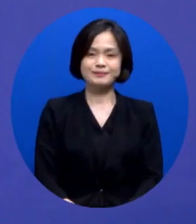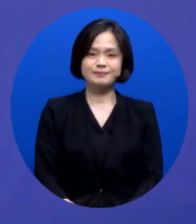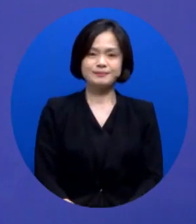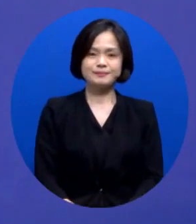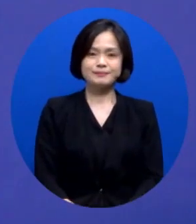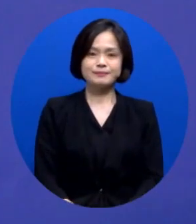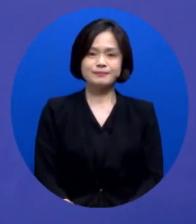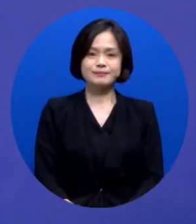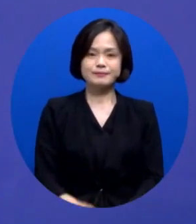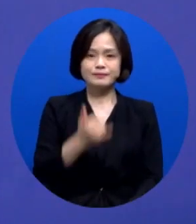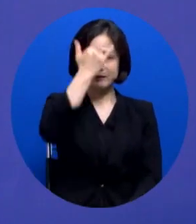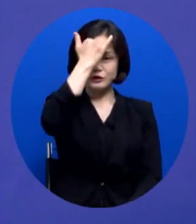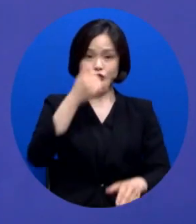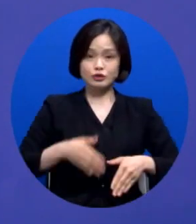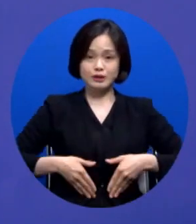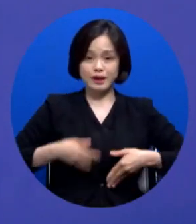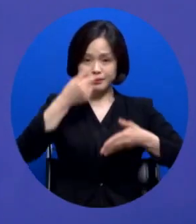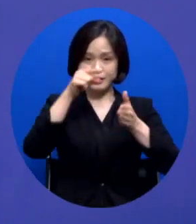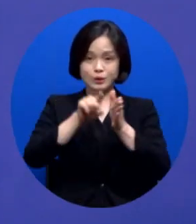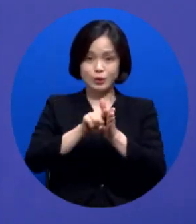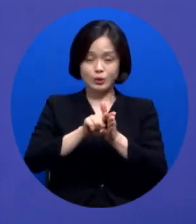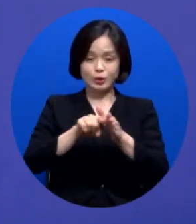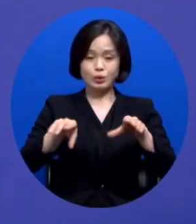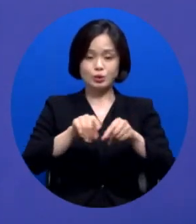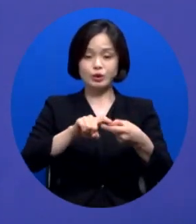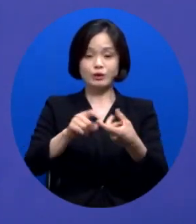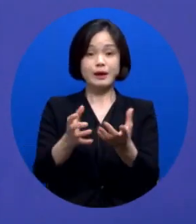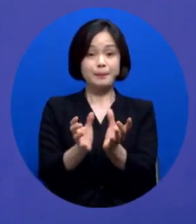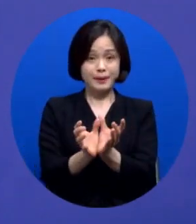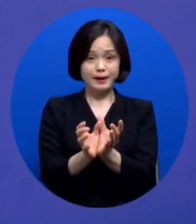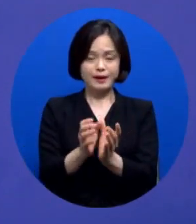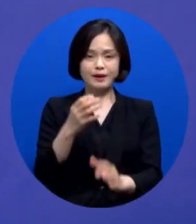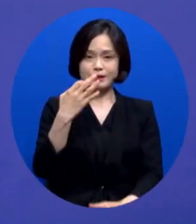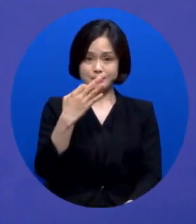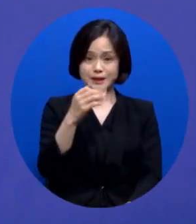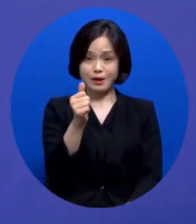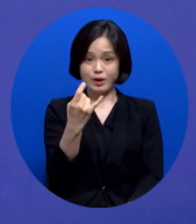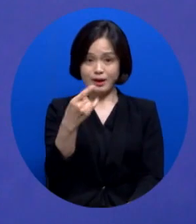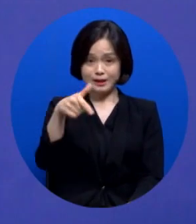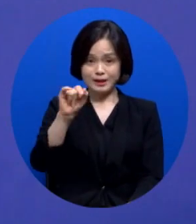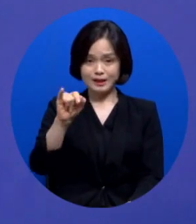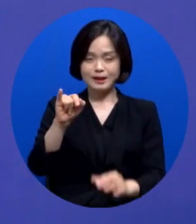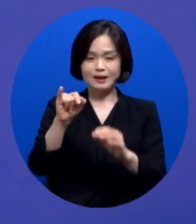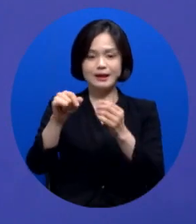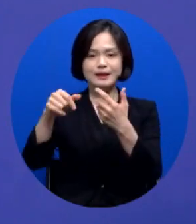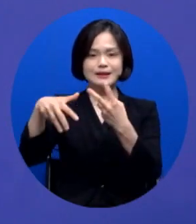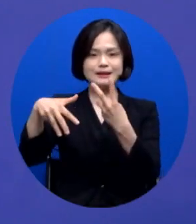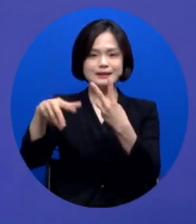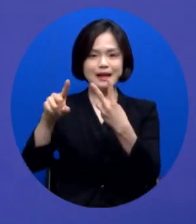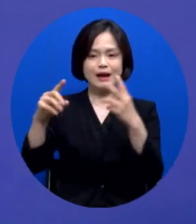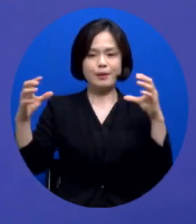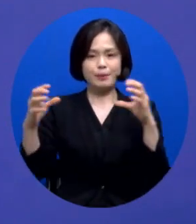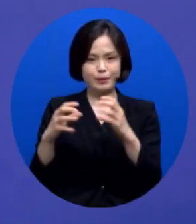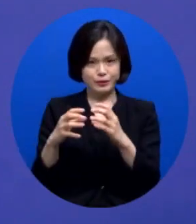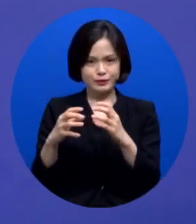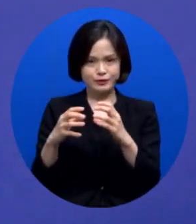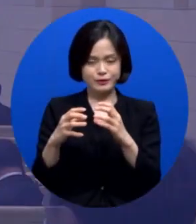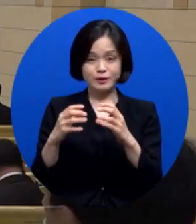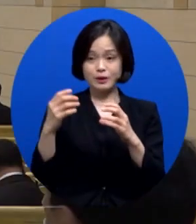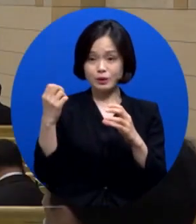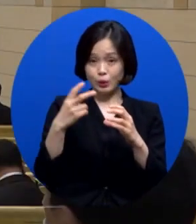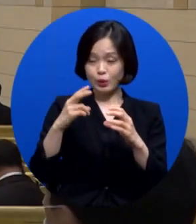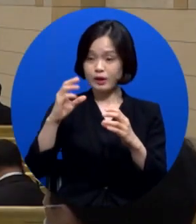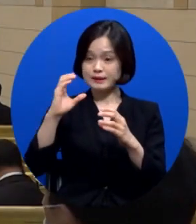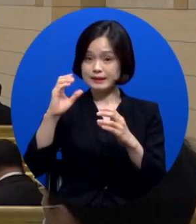충남 기독교 총연합회 가 14회 기 2차 실행위원 회에서 cs 중 그 본부와 업무협약을 체결했습니다